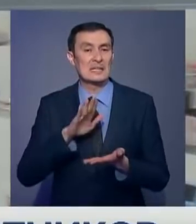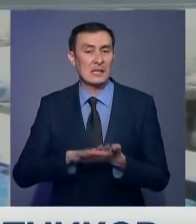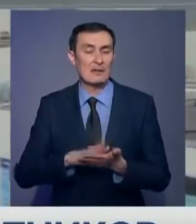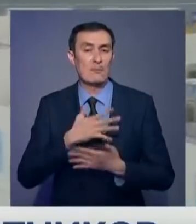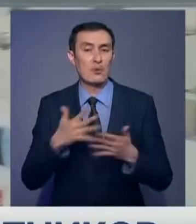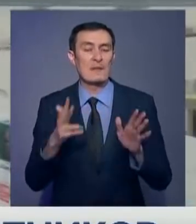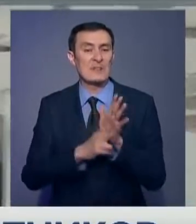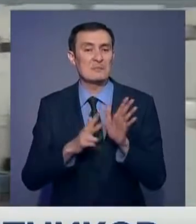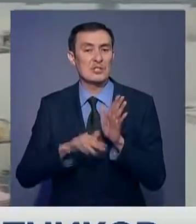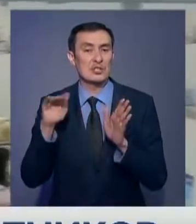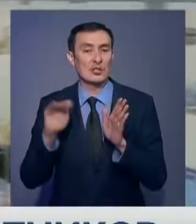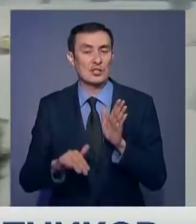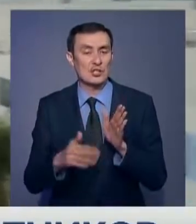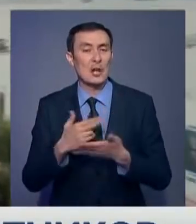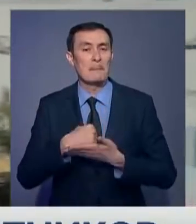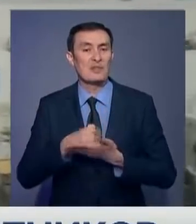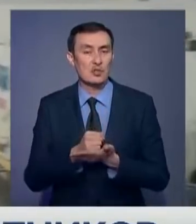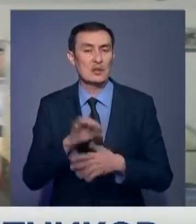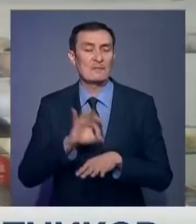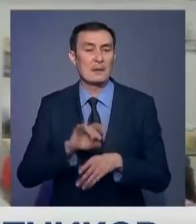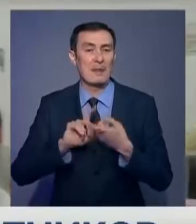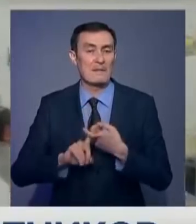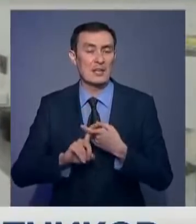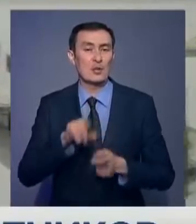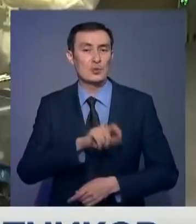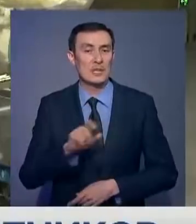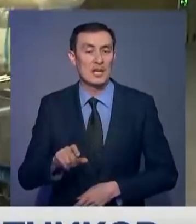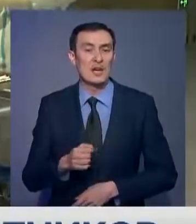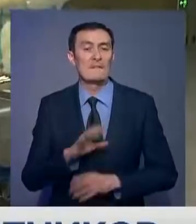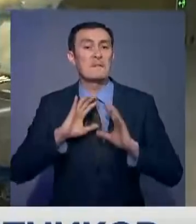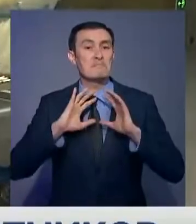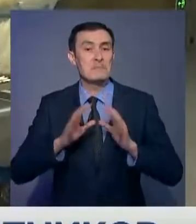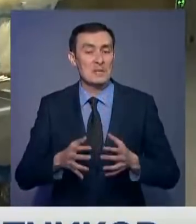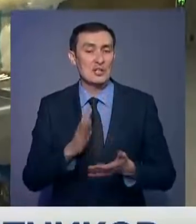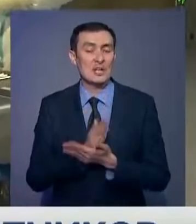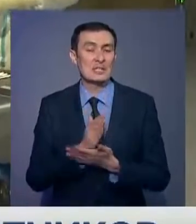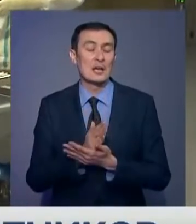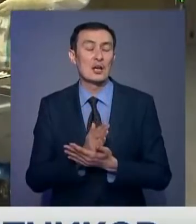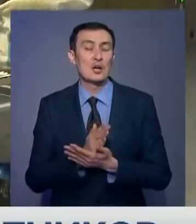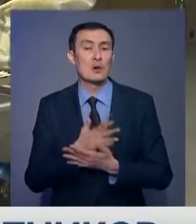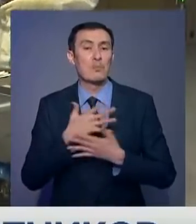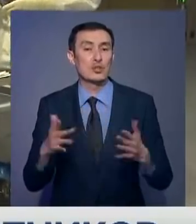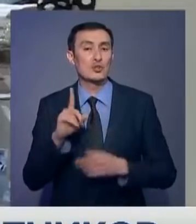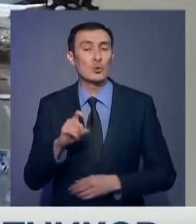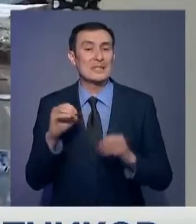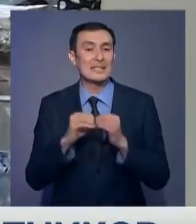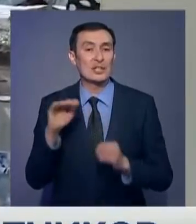зарегистрировано более 80 тысяч подтвержденных случаев заболевания. Число заразившихся во всем мире, напомню, составляет